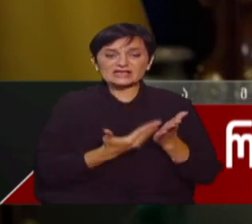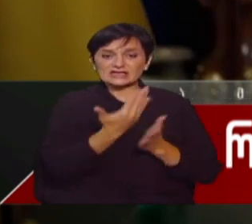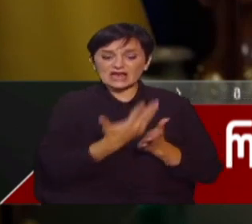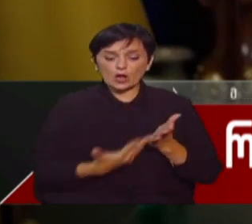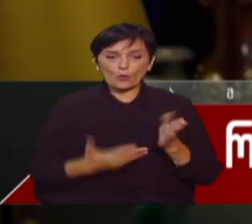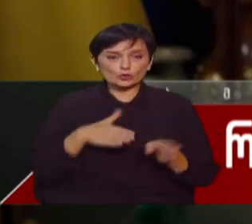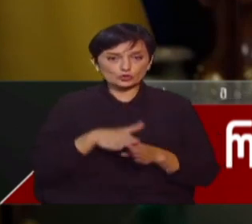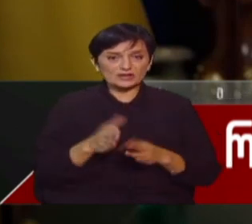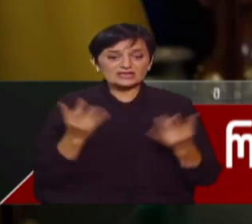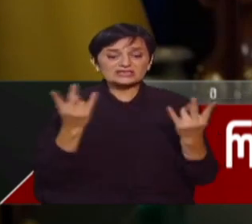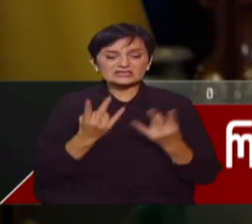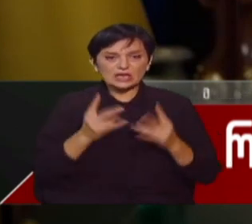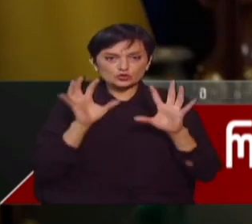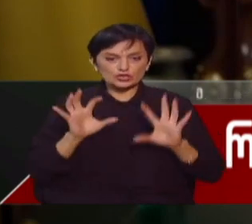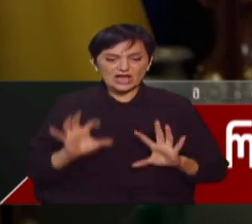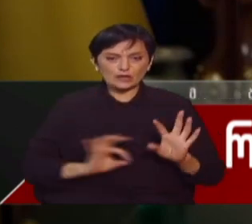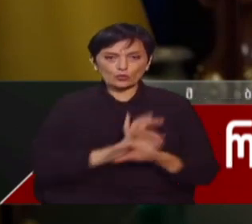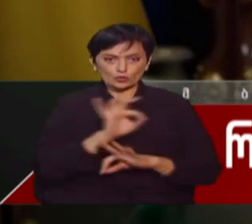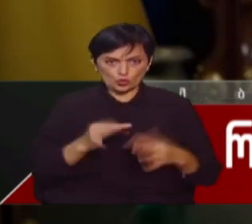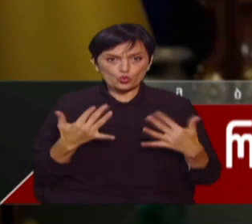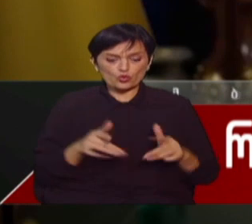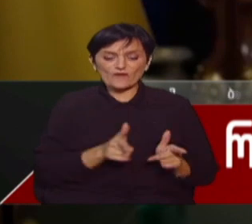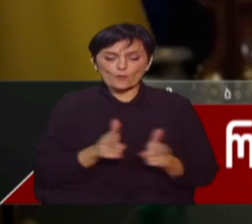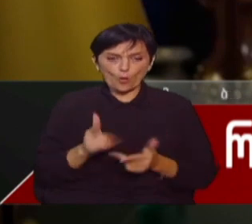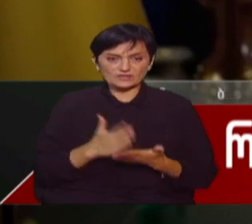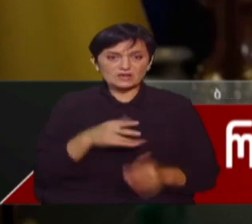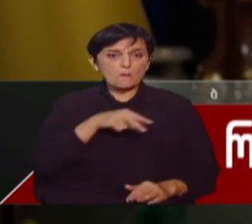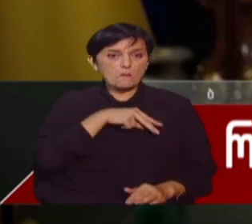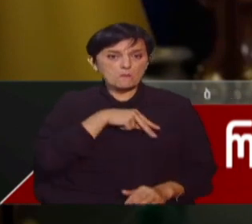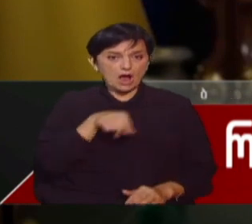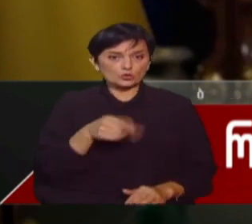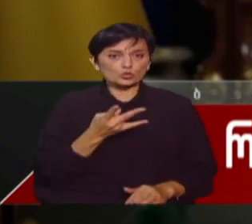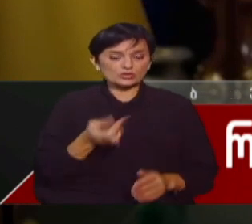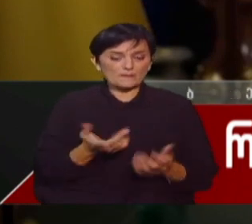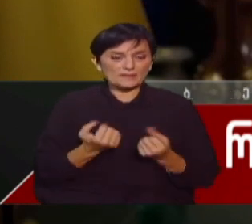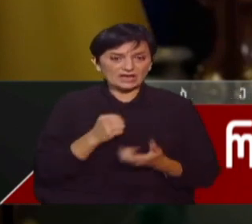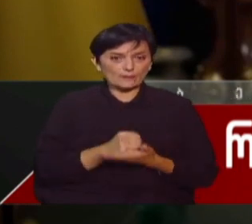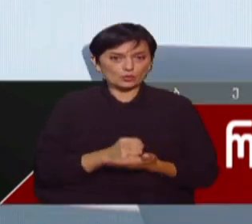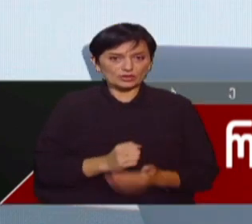Rekomendacjebis shesruleba saqiro kanon proektebi romlebits ukve momzadebulia da parlamentshi unda iknas miqebuli.